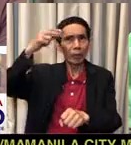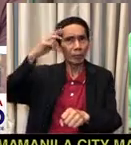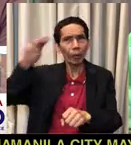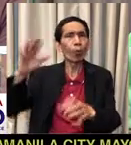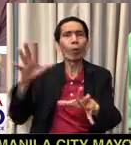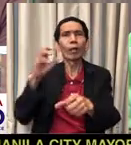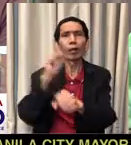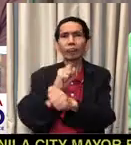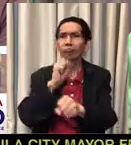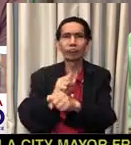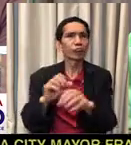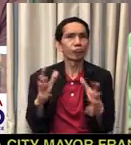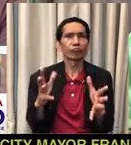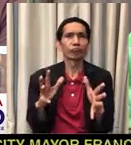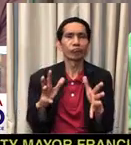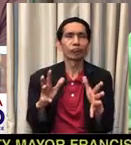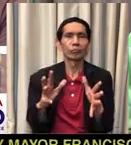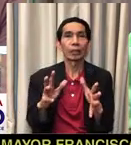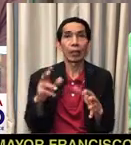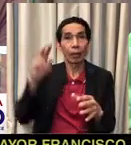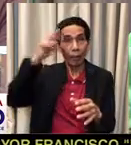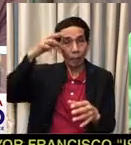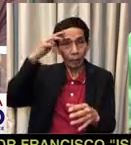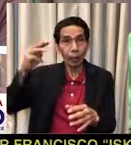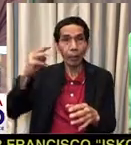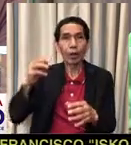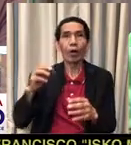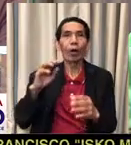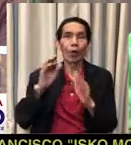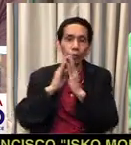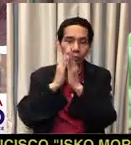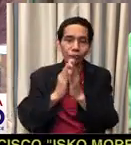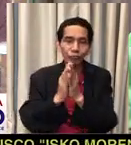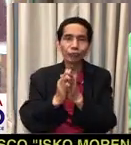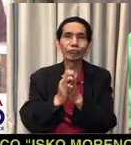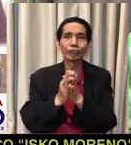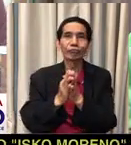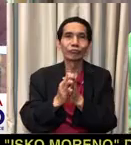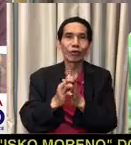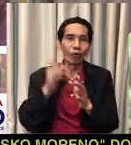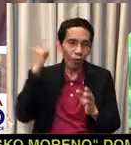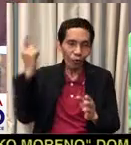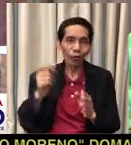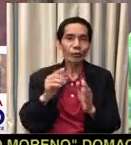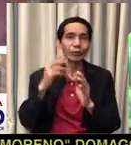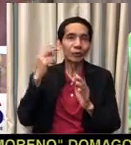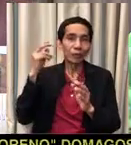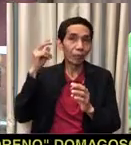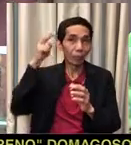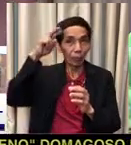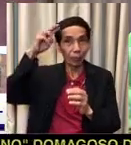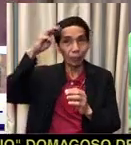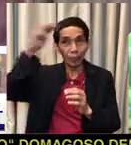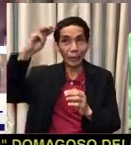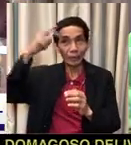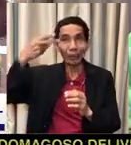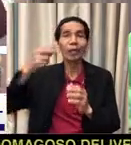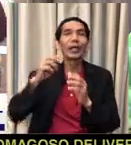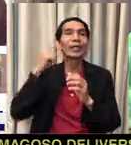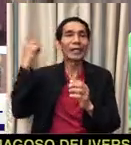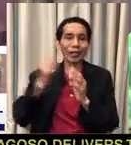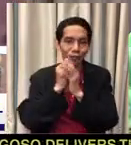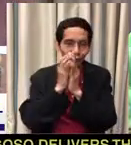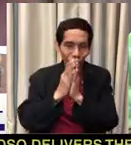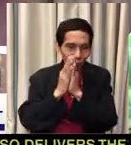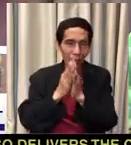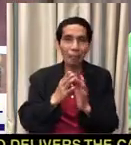eh. Ekutibo eh. Ang Vice Mayor ro, madasalin. Sobra ka. Hindi, totoo naman. Pero